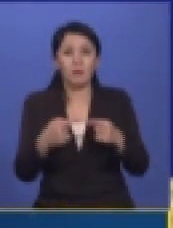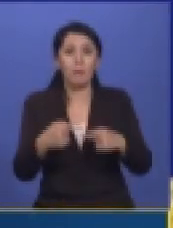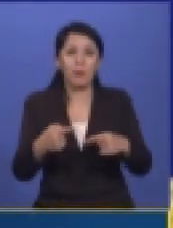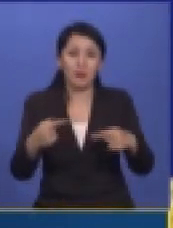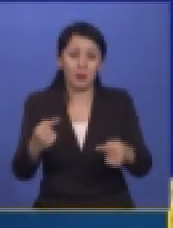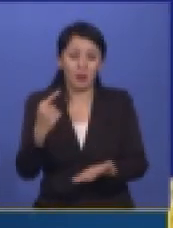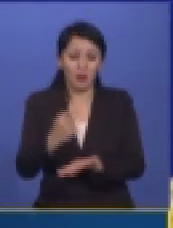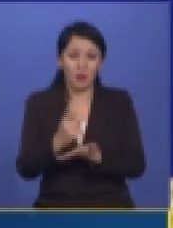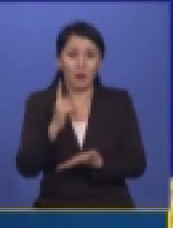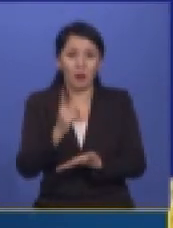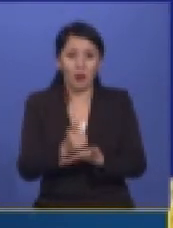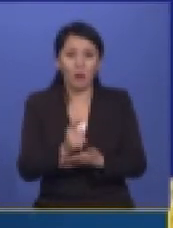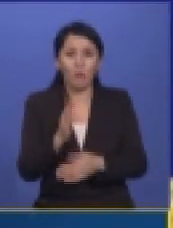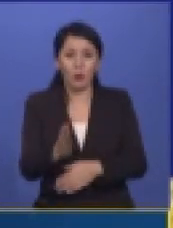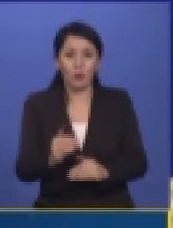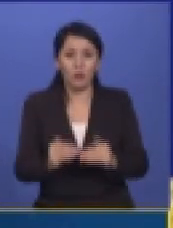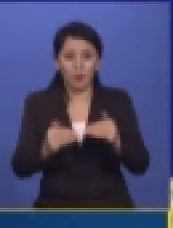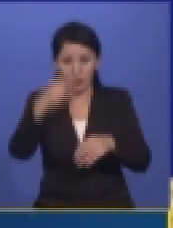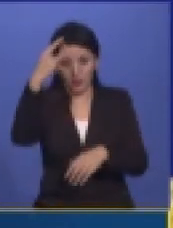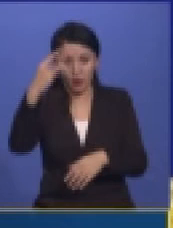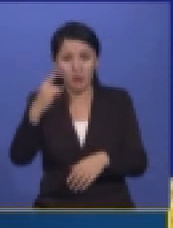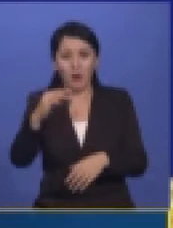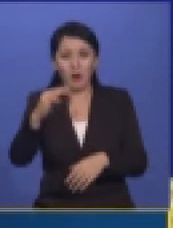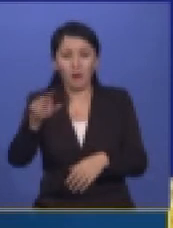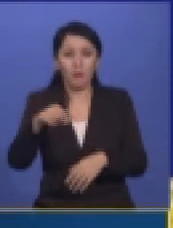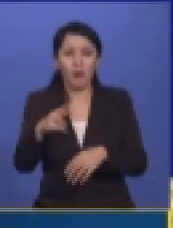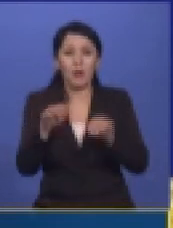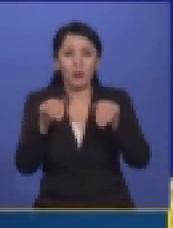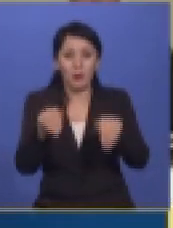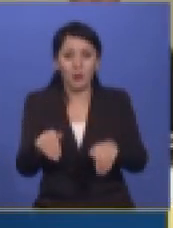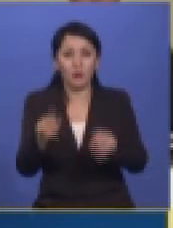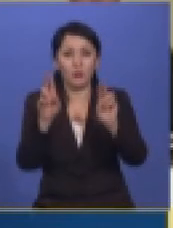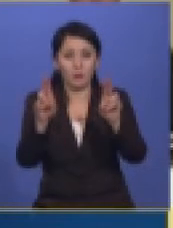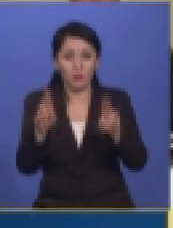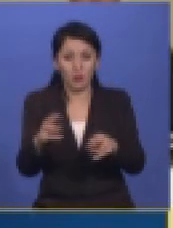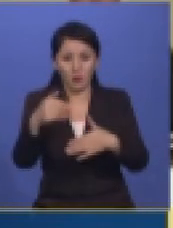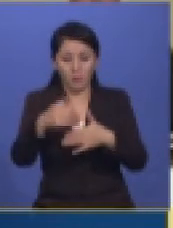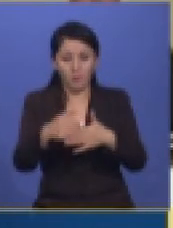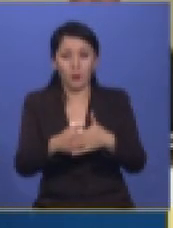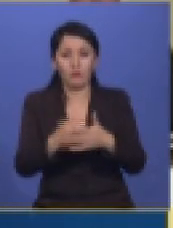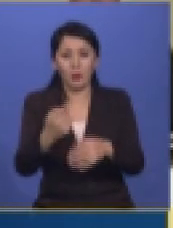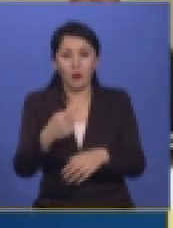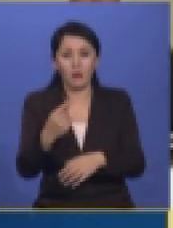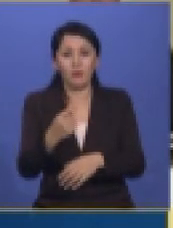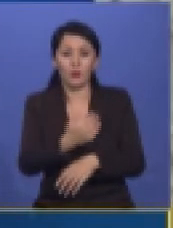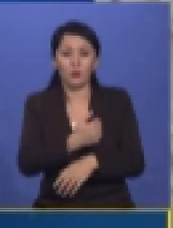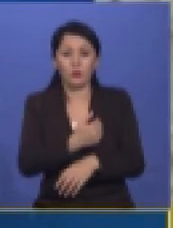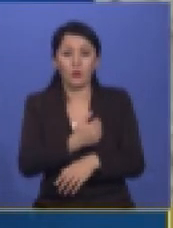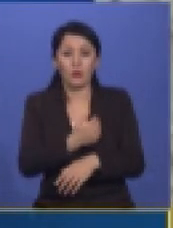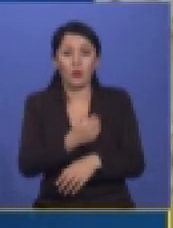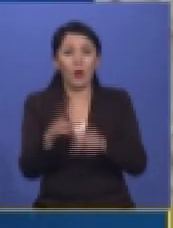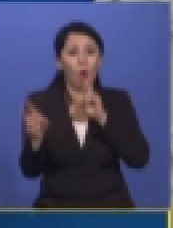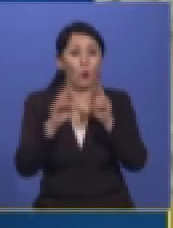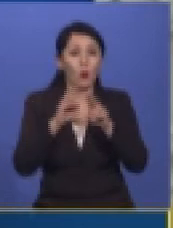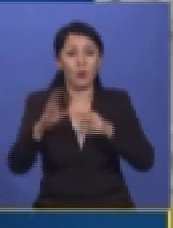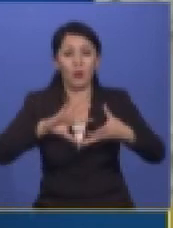басым міндеттер алдағы кезеңде Қазақстанның ТМД-ға төрағалық ету тұжырымдамасына енгізілетінін атап өткім келеді. Отырыс